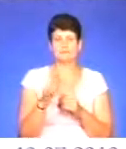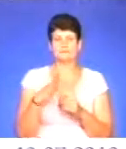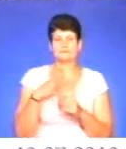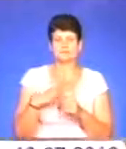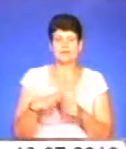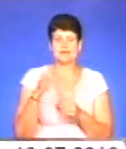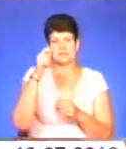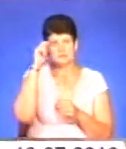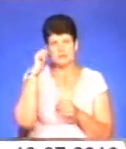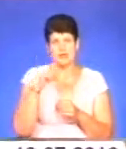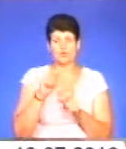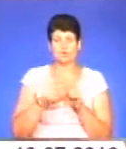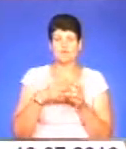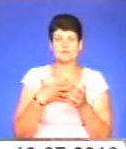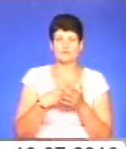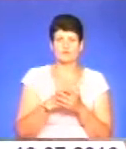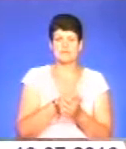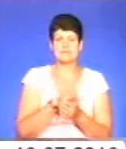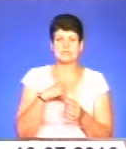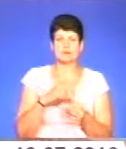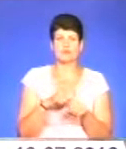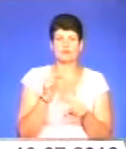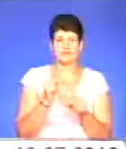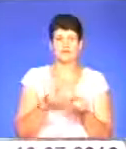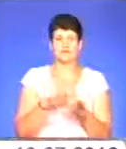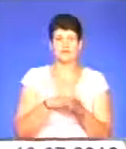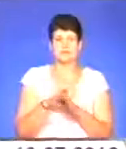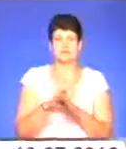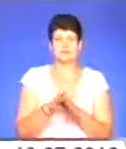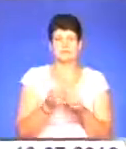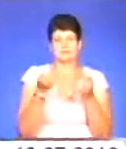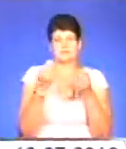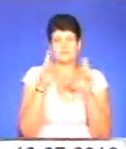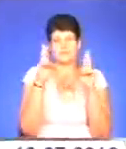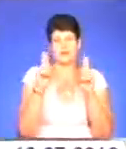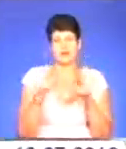контролюйте своє самопочуття і дотримуйтеся елементарних правил безпеки.